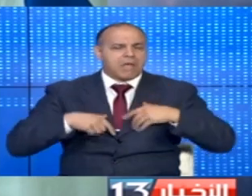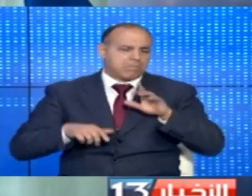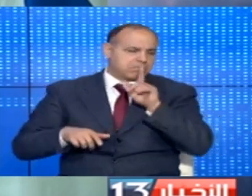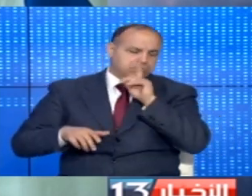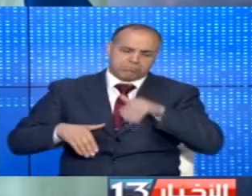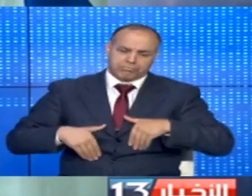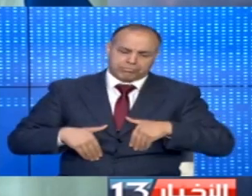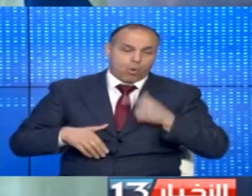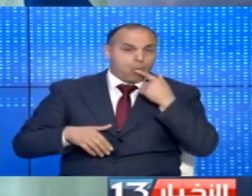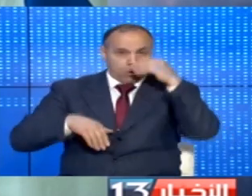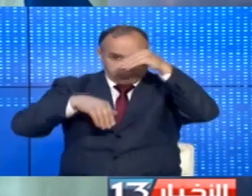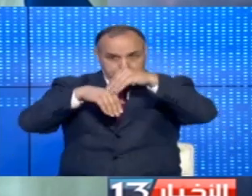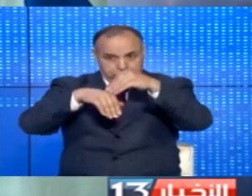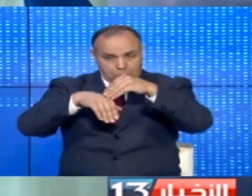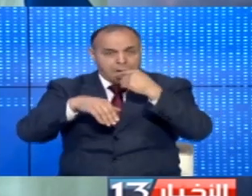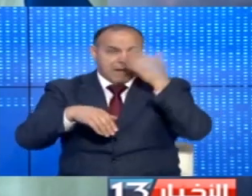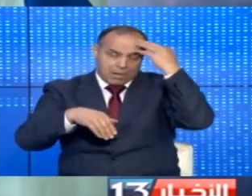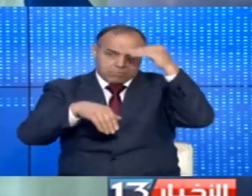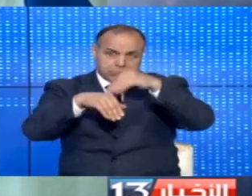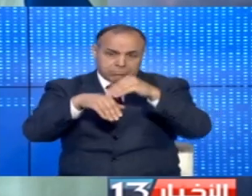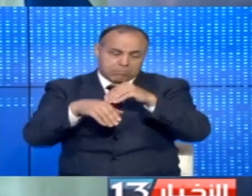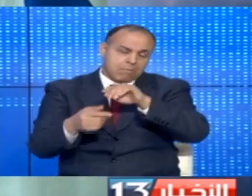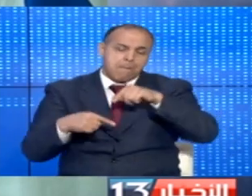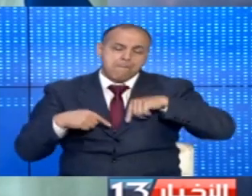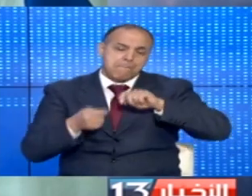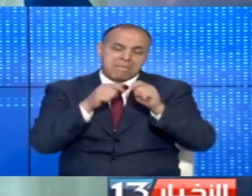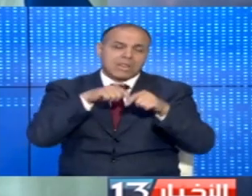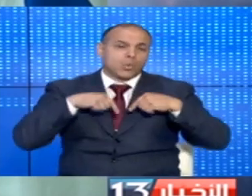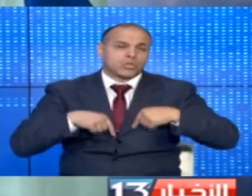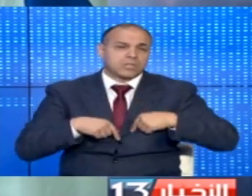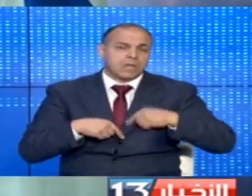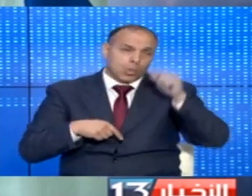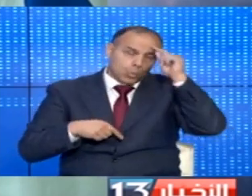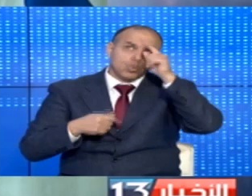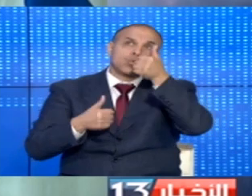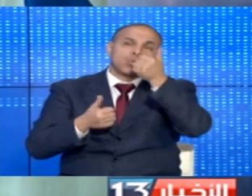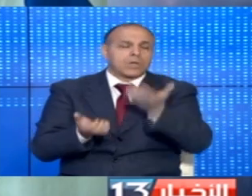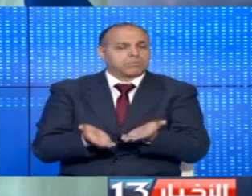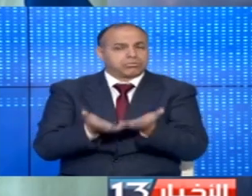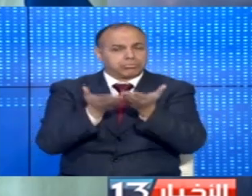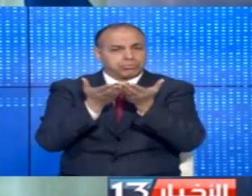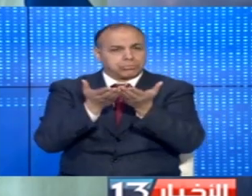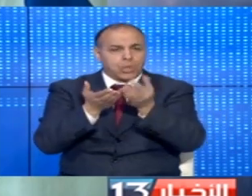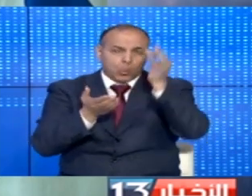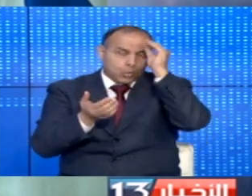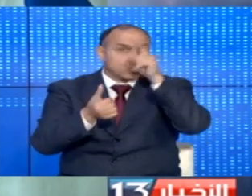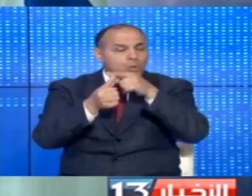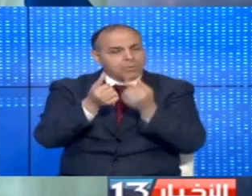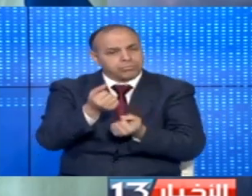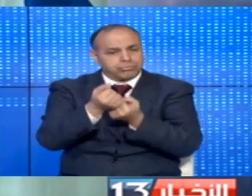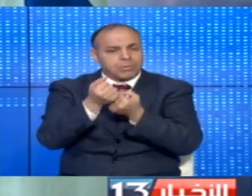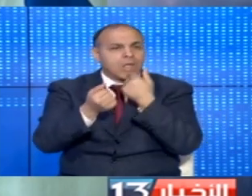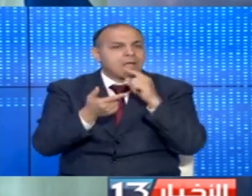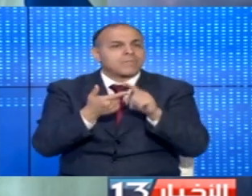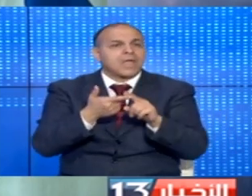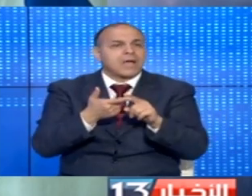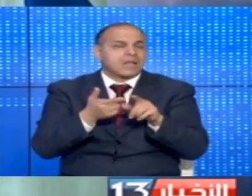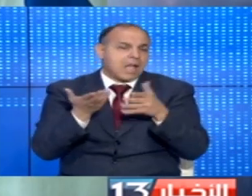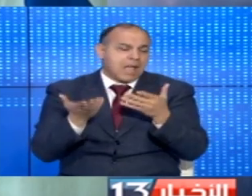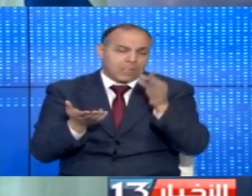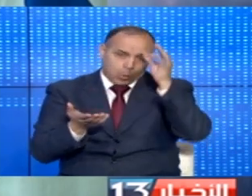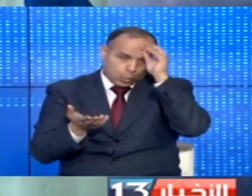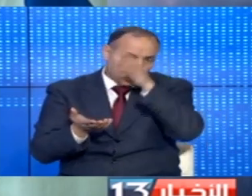وابلغناه هذه التحفظات فان المصلحه الوطنيه مصلحه البلاد تقتضي ان تكون